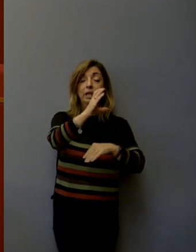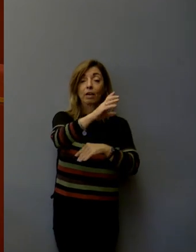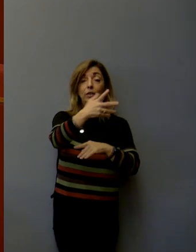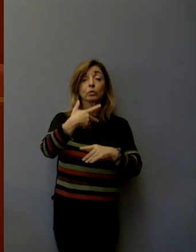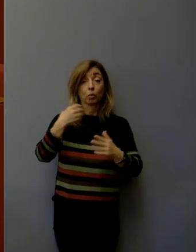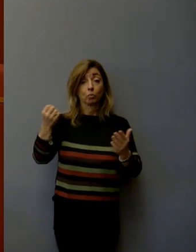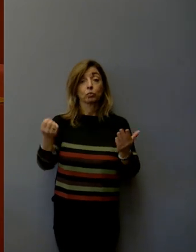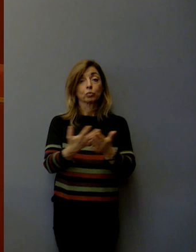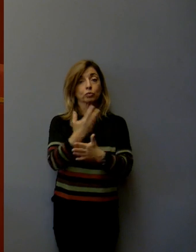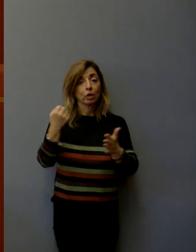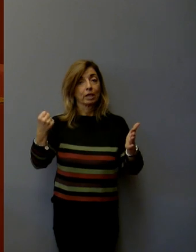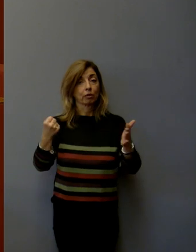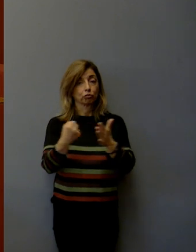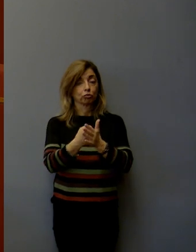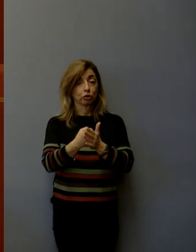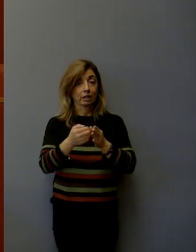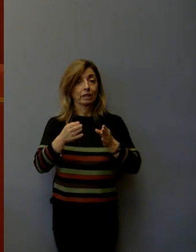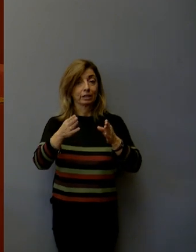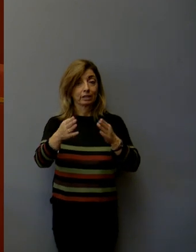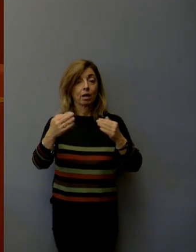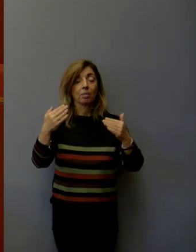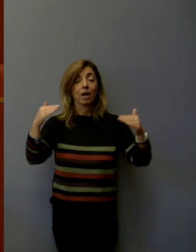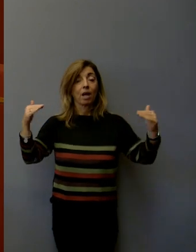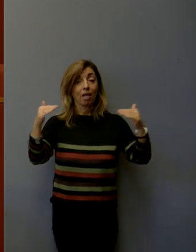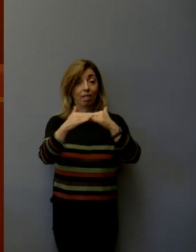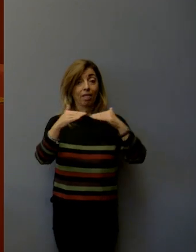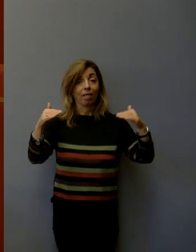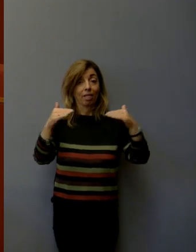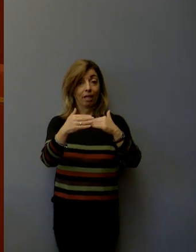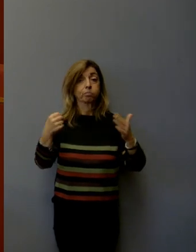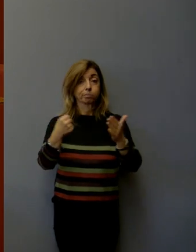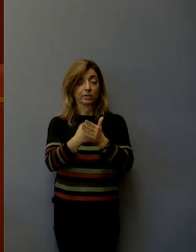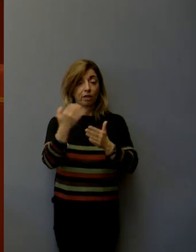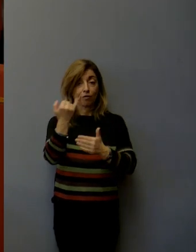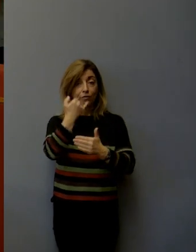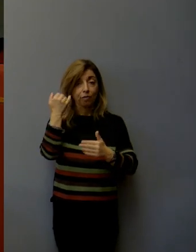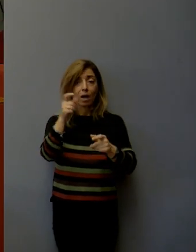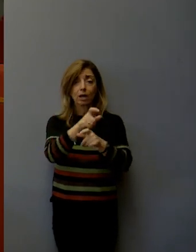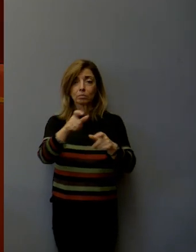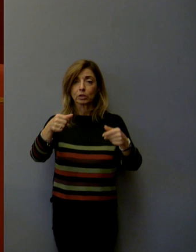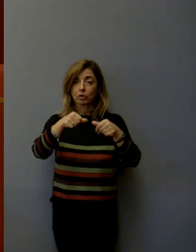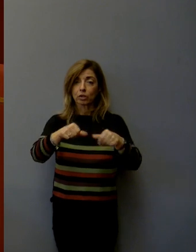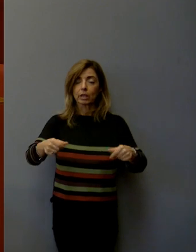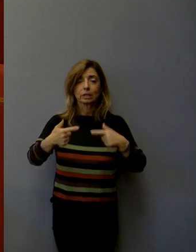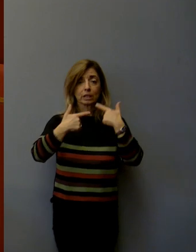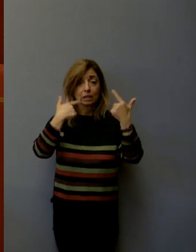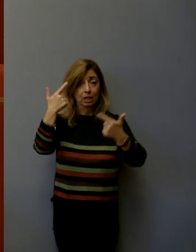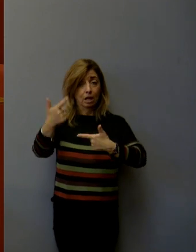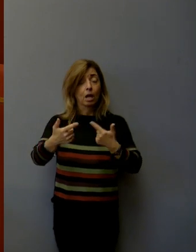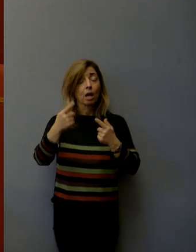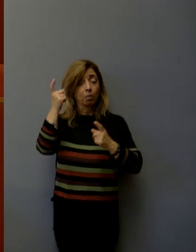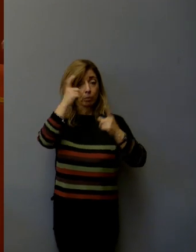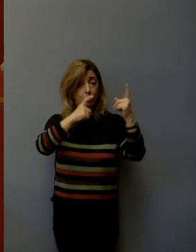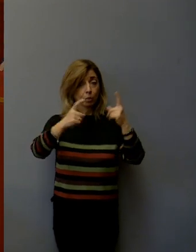trascinano che vi transito per i veicoli che mi transitano in ambito i sensi di marcia molti incidenti si sono lamentati fortemente preoccupati considerate la vicinanza